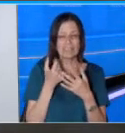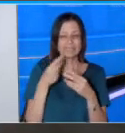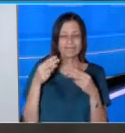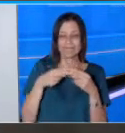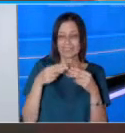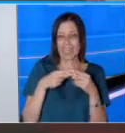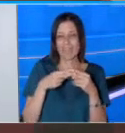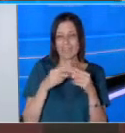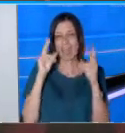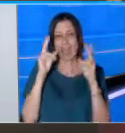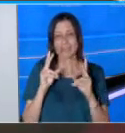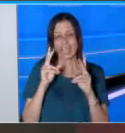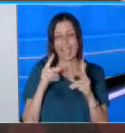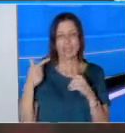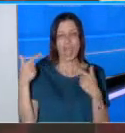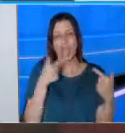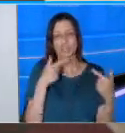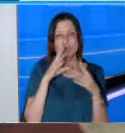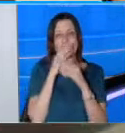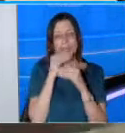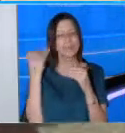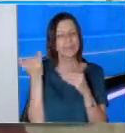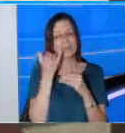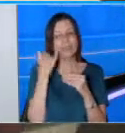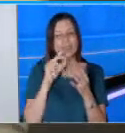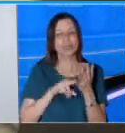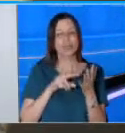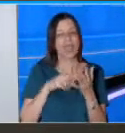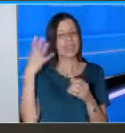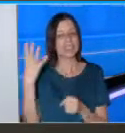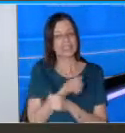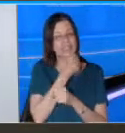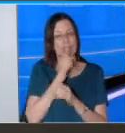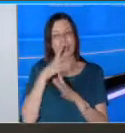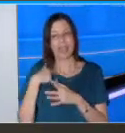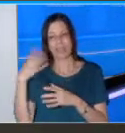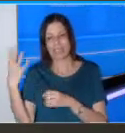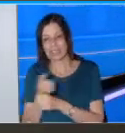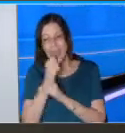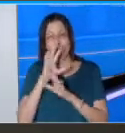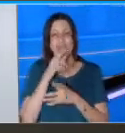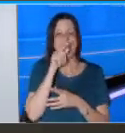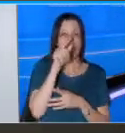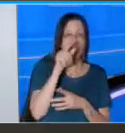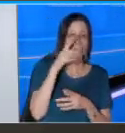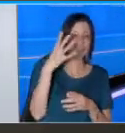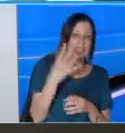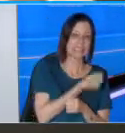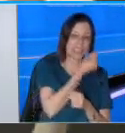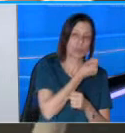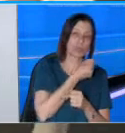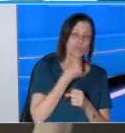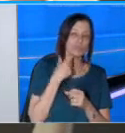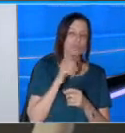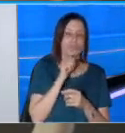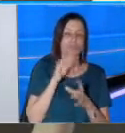אש, מדברים תמיד על תמונת הניצחון, מה השגנו ומה הם השיגו. אז כשאנחנו, אתה יודע, אני לא רוצה לסכם את המבצע הזה, אבל